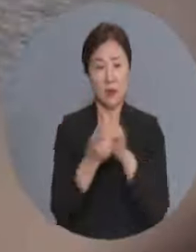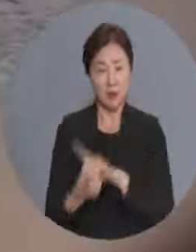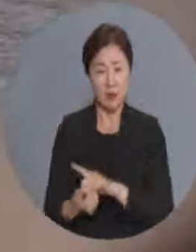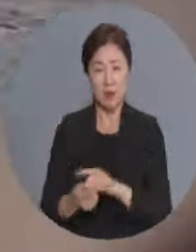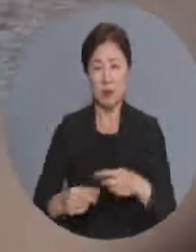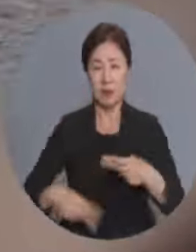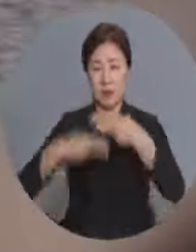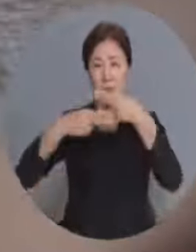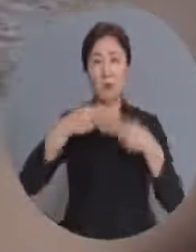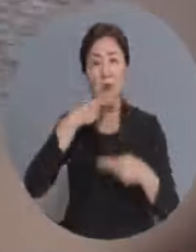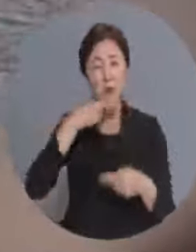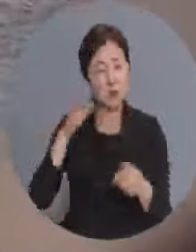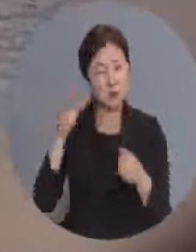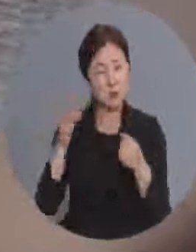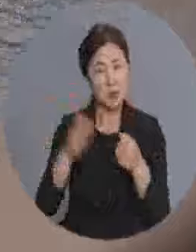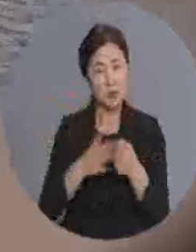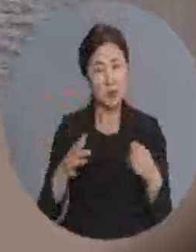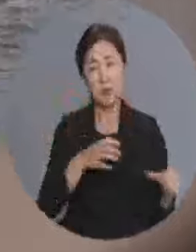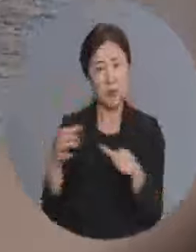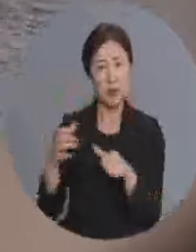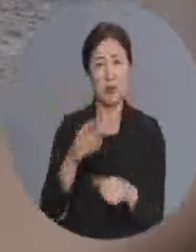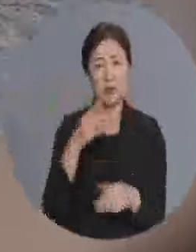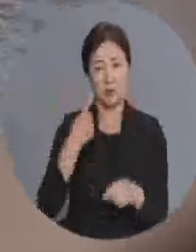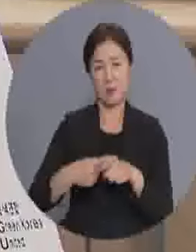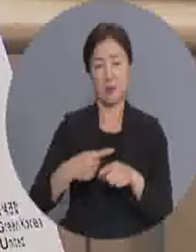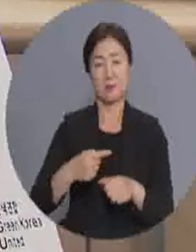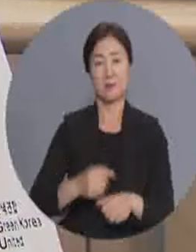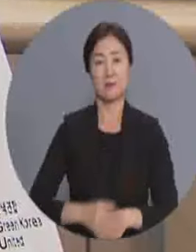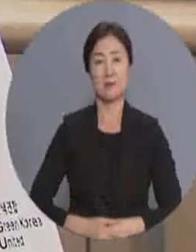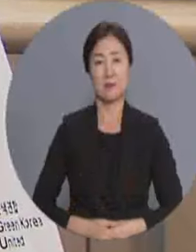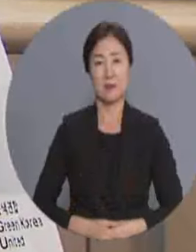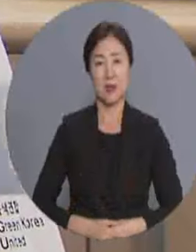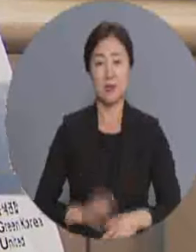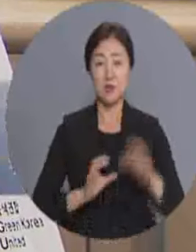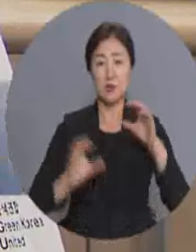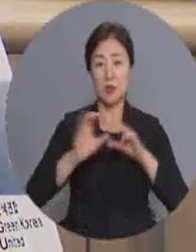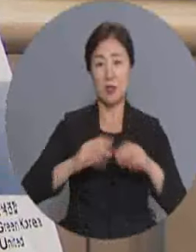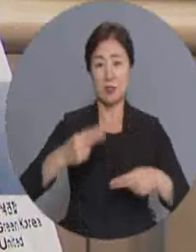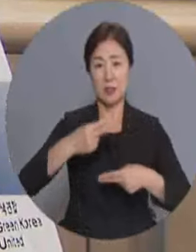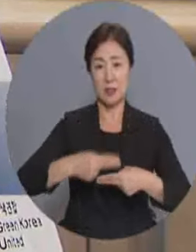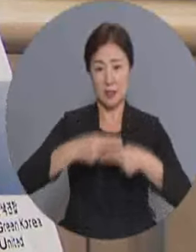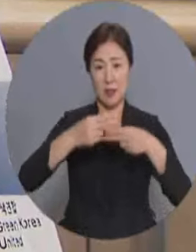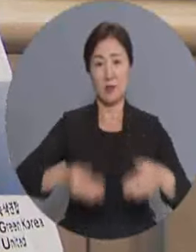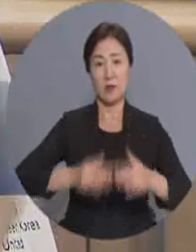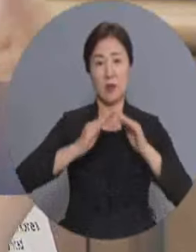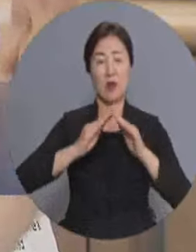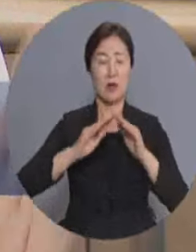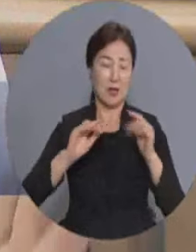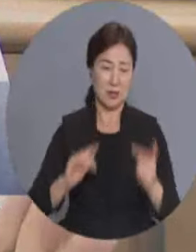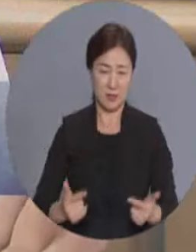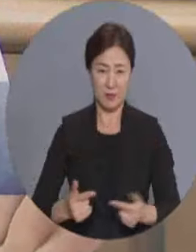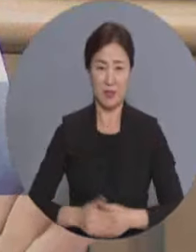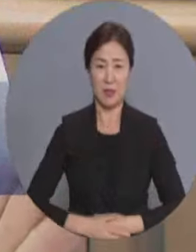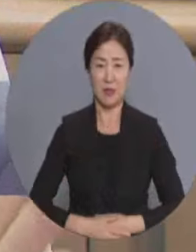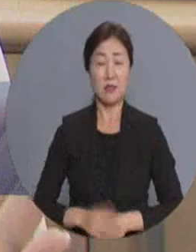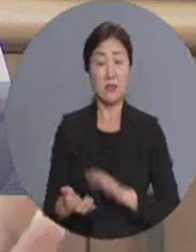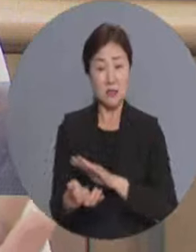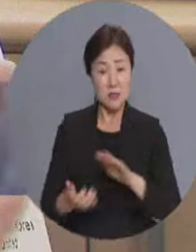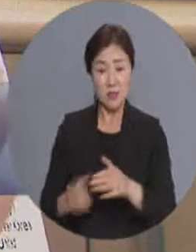것처럼 설명하고 있다며 비판했습니다. 추가적인 댐이 필요한 것이 아니라 기존의 노후화된